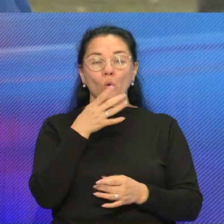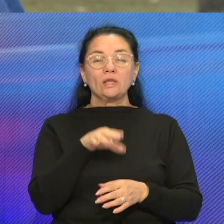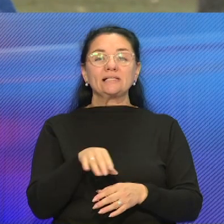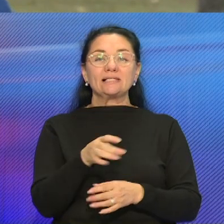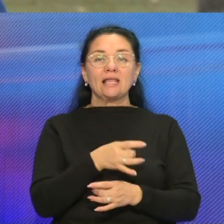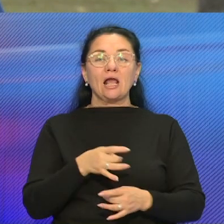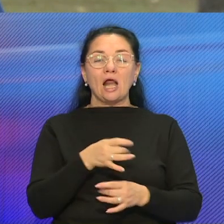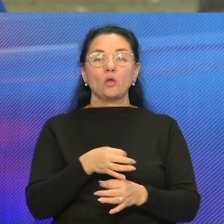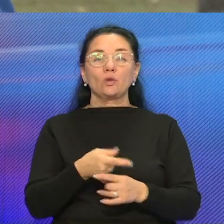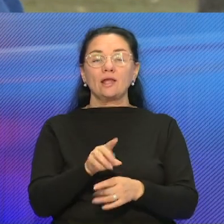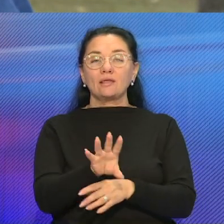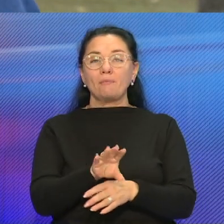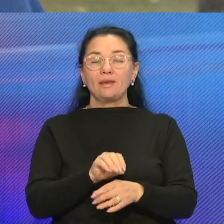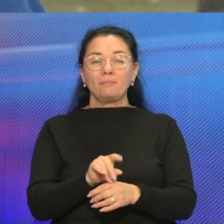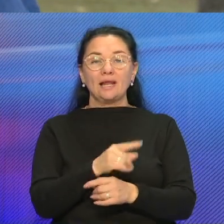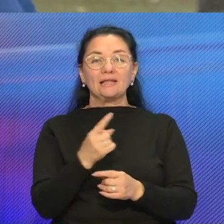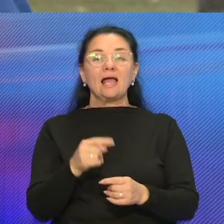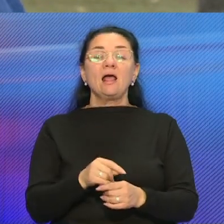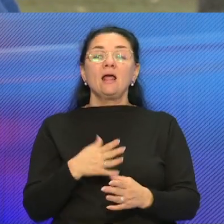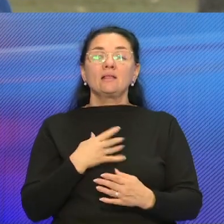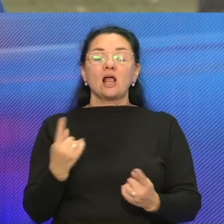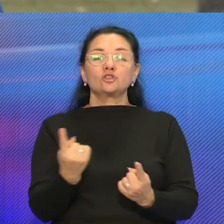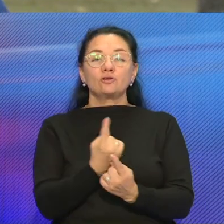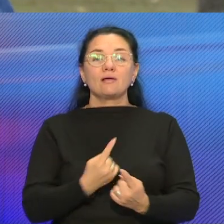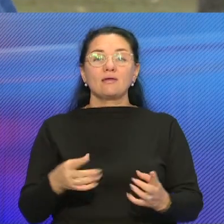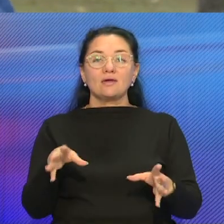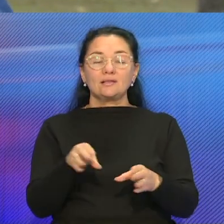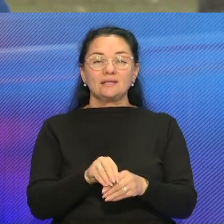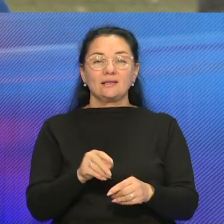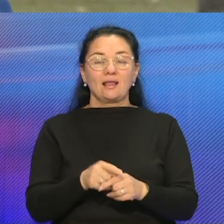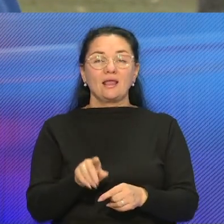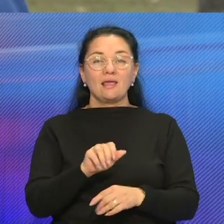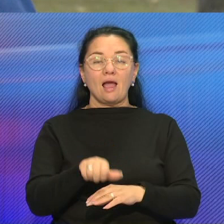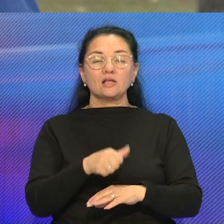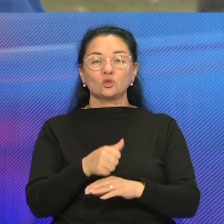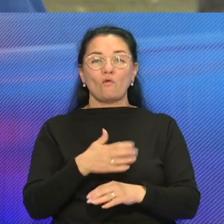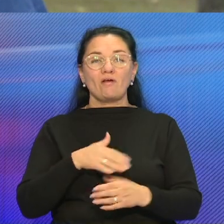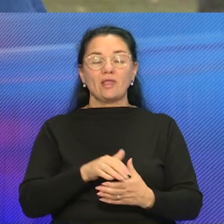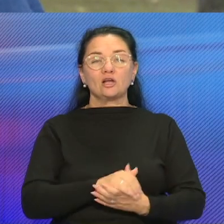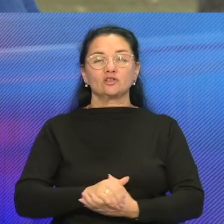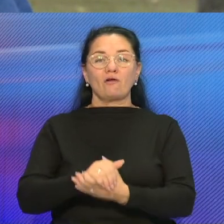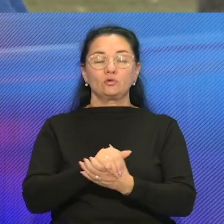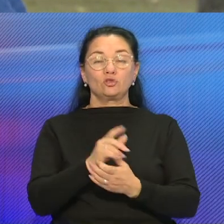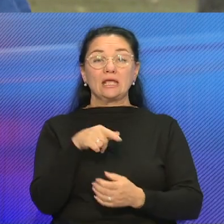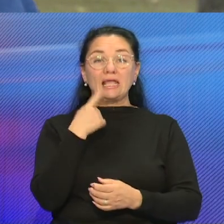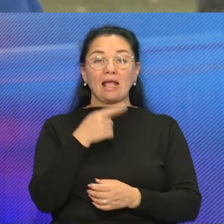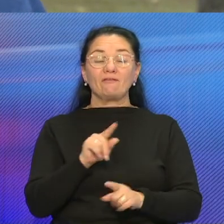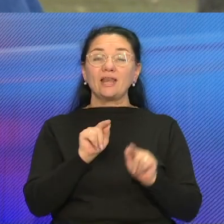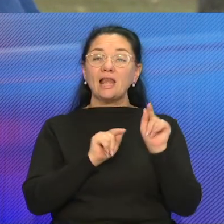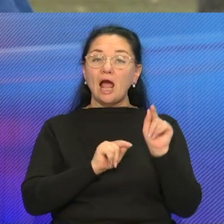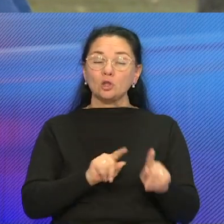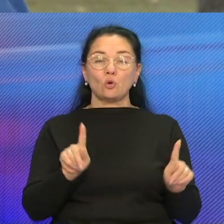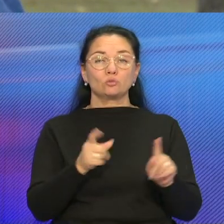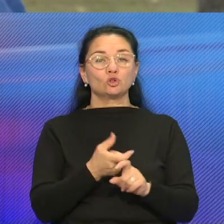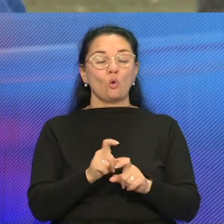залог нашего единения ещё и на духовно-нравственных основах нашего общества. И говорили о том, что очень важно, особенно всё